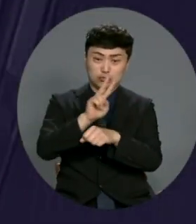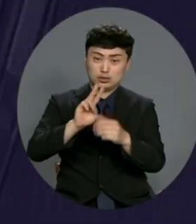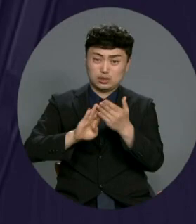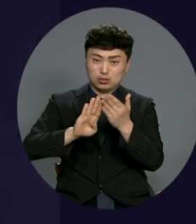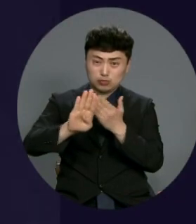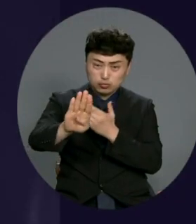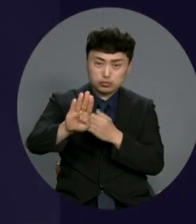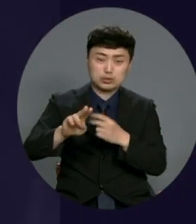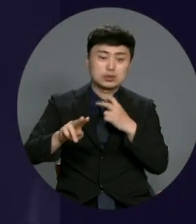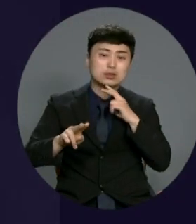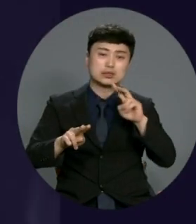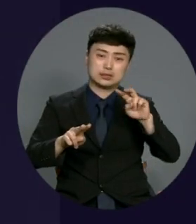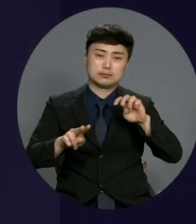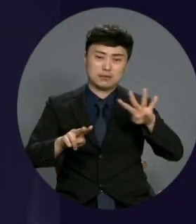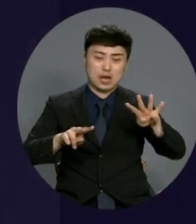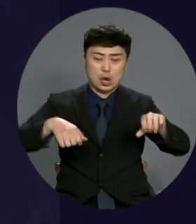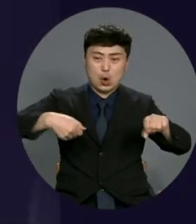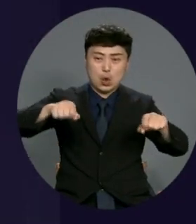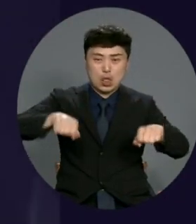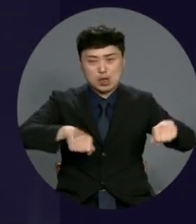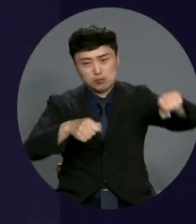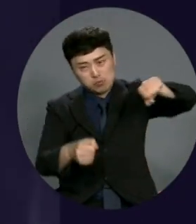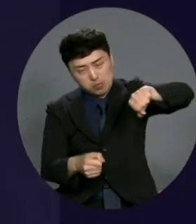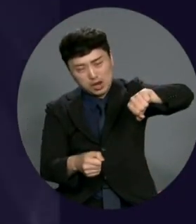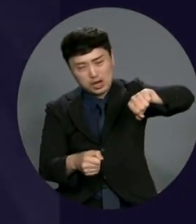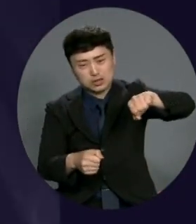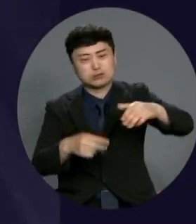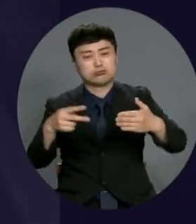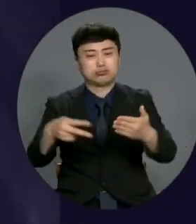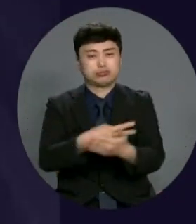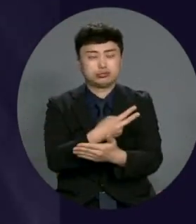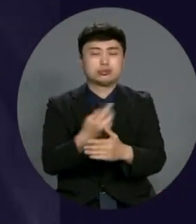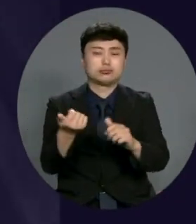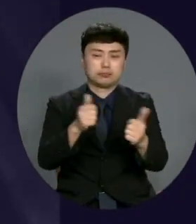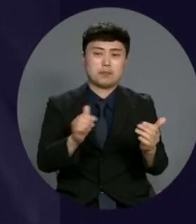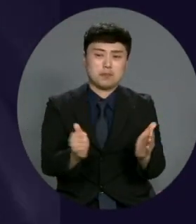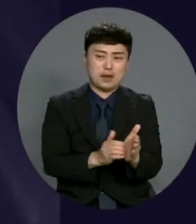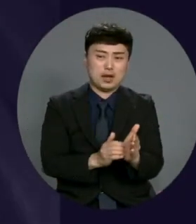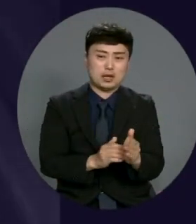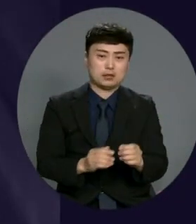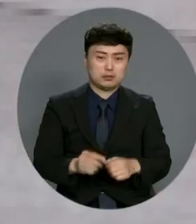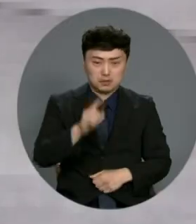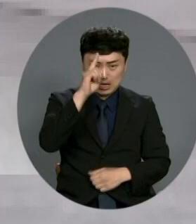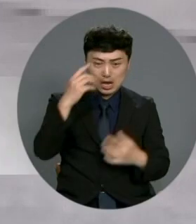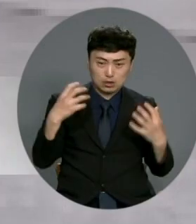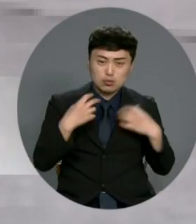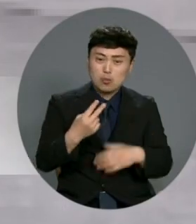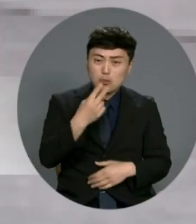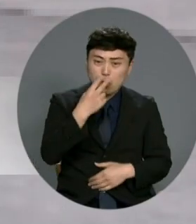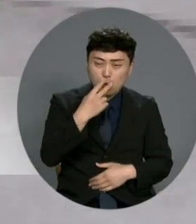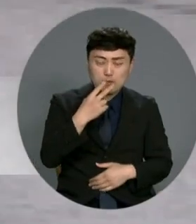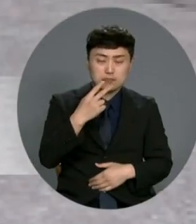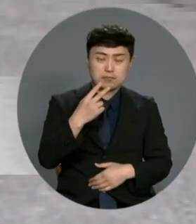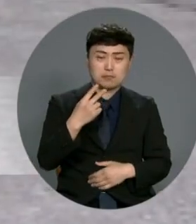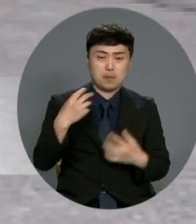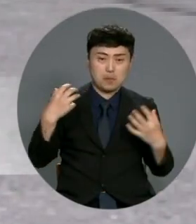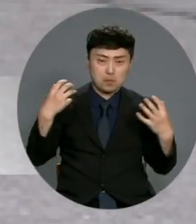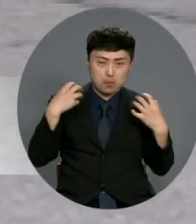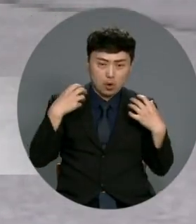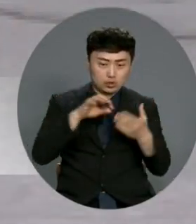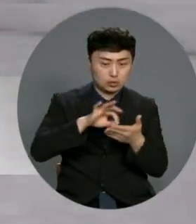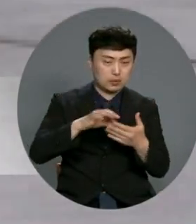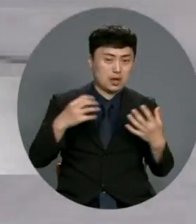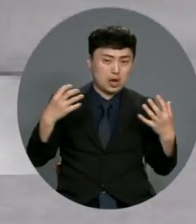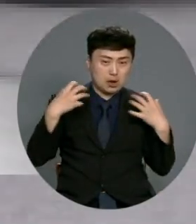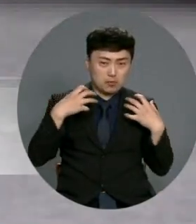이곳을 지나던 24살 오토바이 운전자가 목숨을 잃었습니다. 한국소비자원과 보험개발원이 적정 규격보다